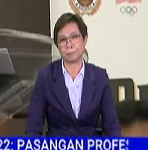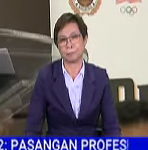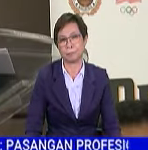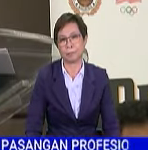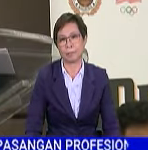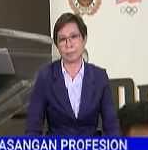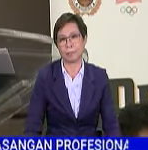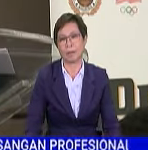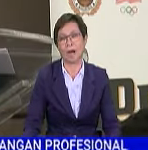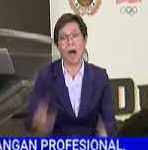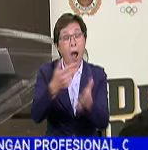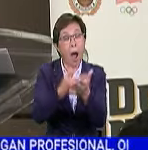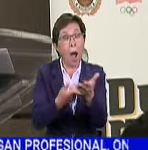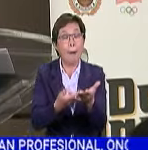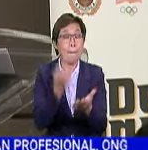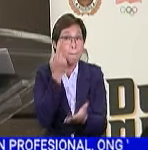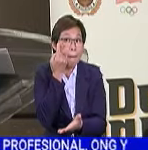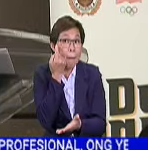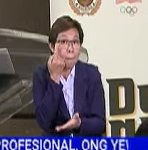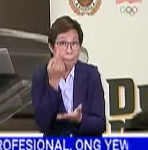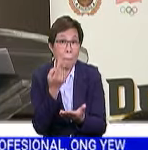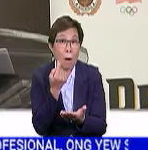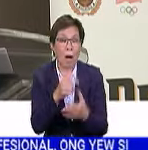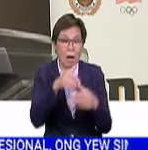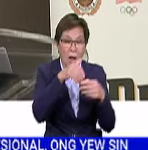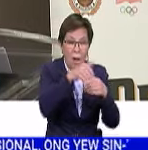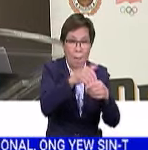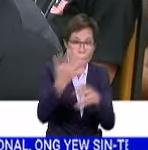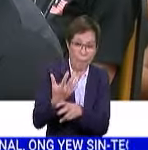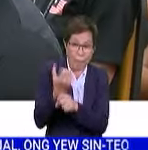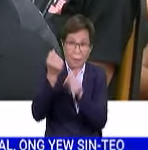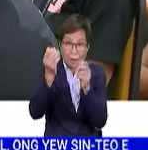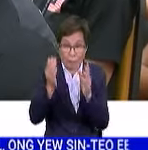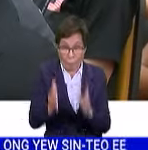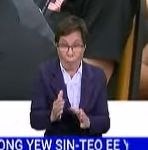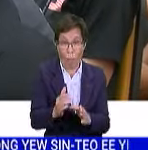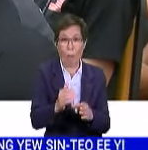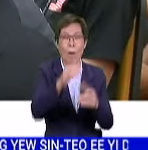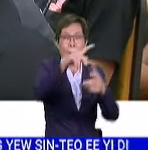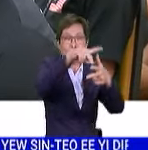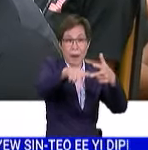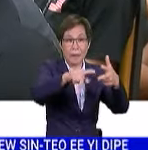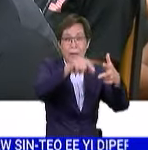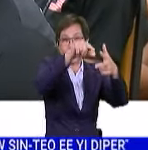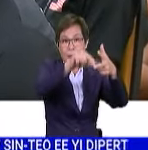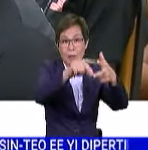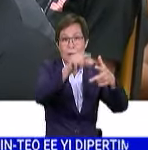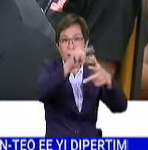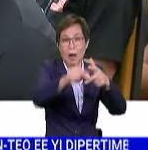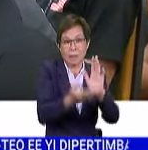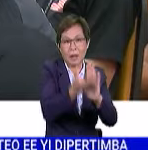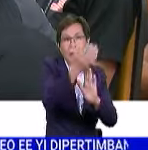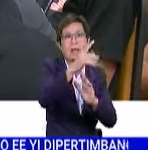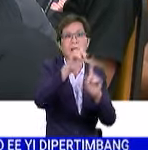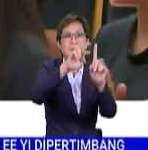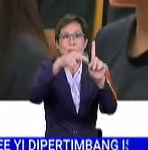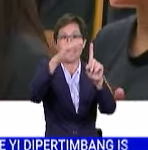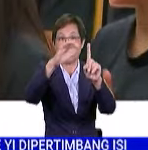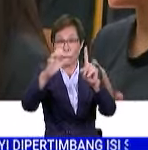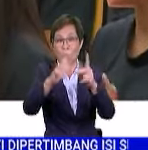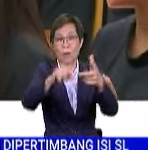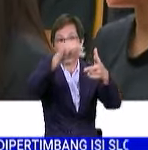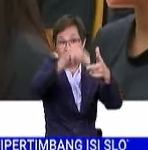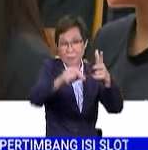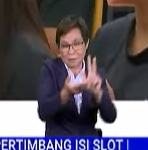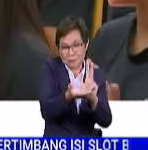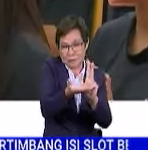Menerusi perkembangan terbaru itu, allowance pemenang pingat perak dinaikkan kepada RM1,500, manakala